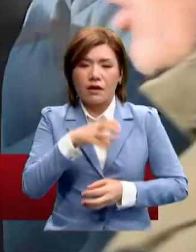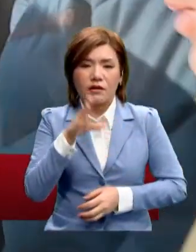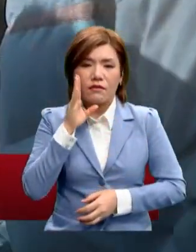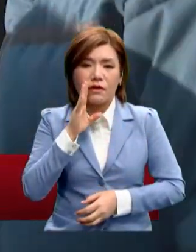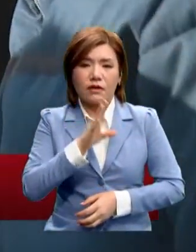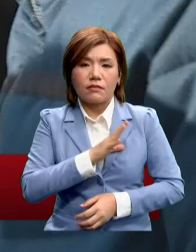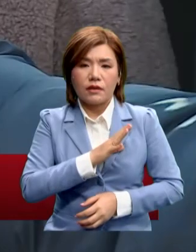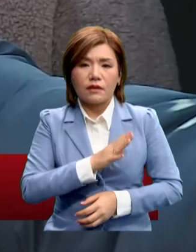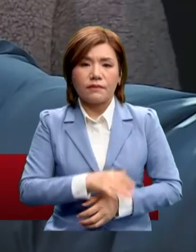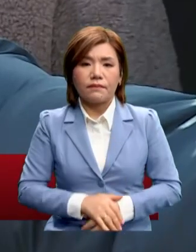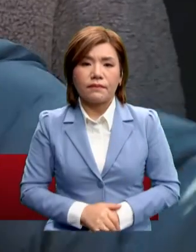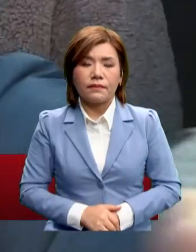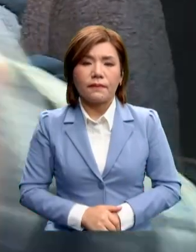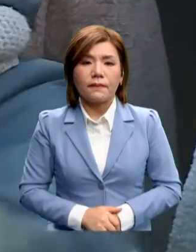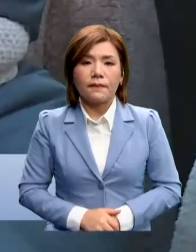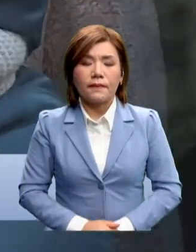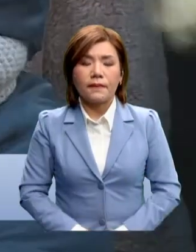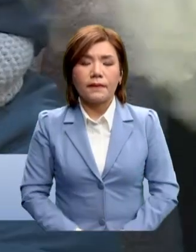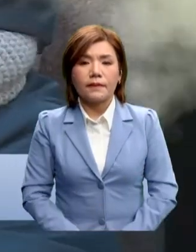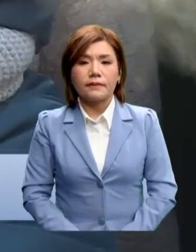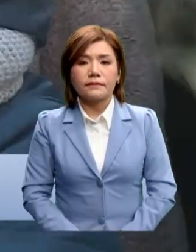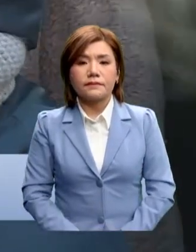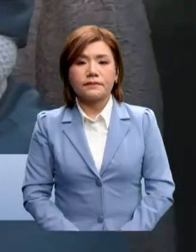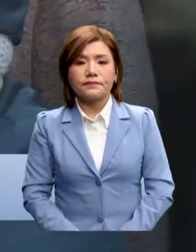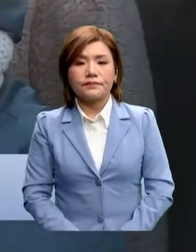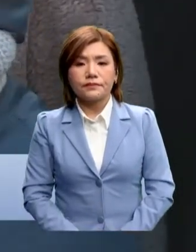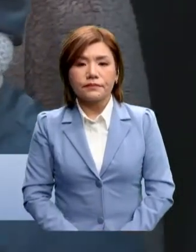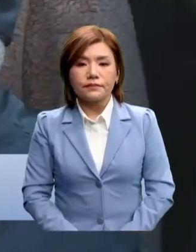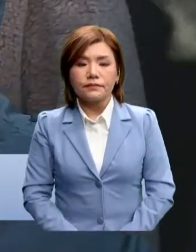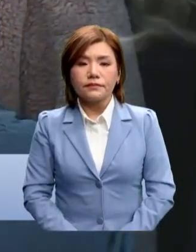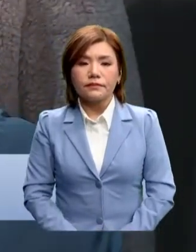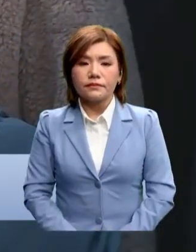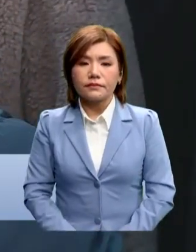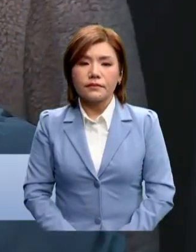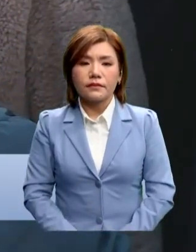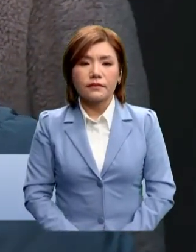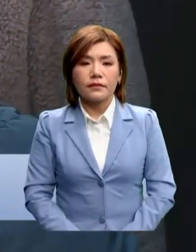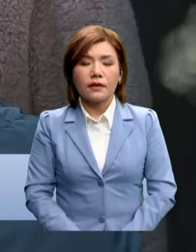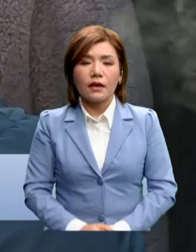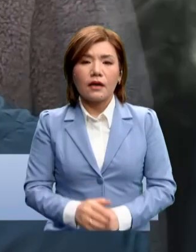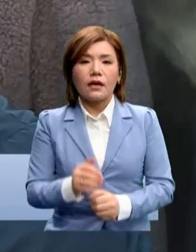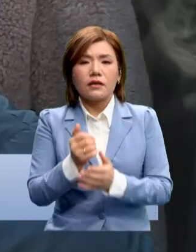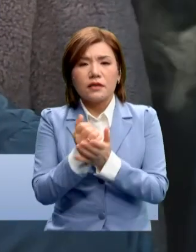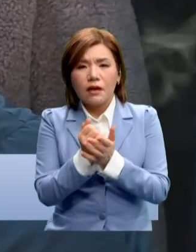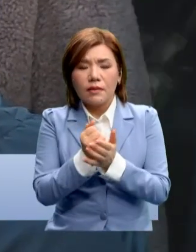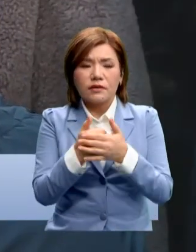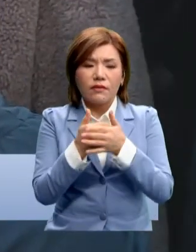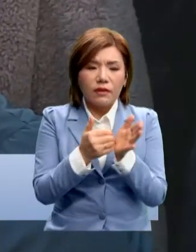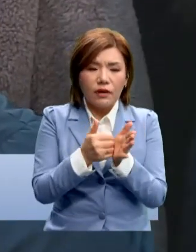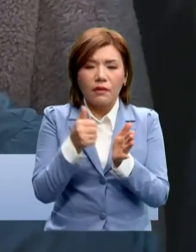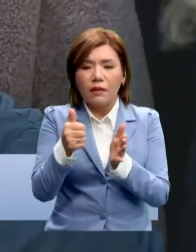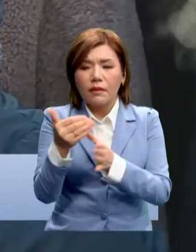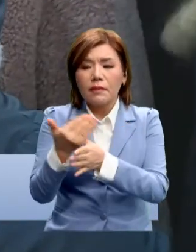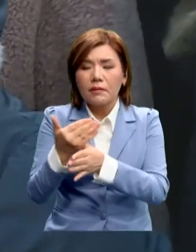Міне тура пештің қасында есік. Ешқандай міне запасы выход жоқ. Қандай да бір кнопка, көмекке шақыратын кнопка